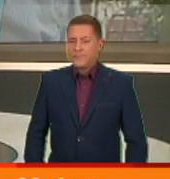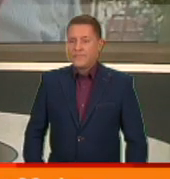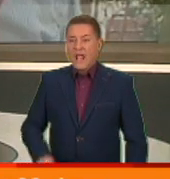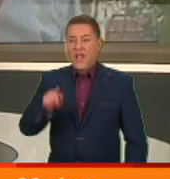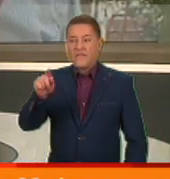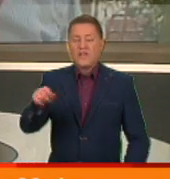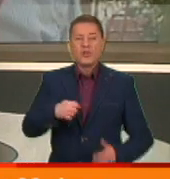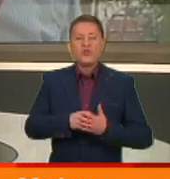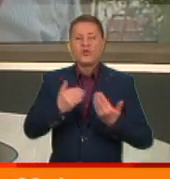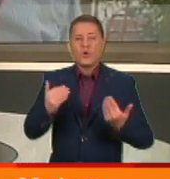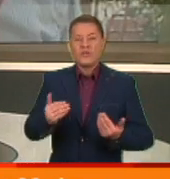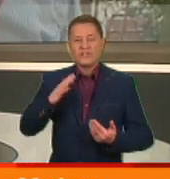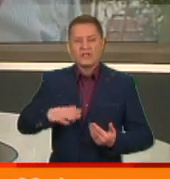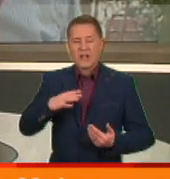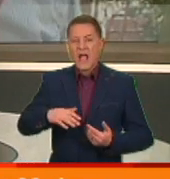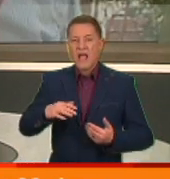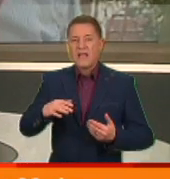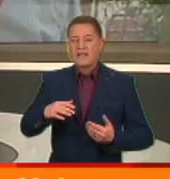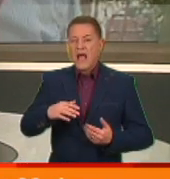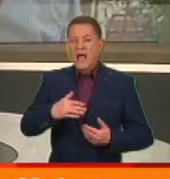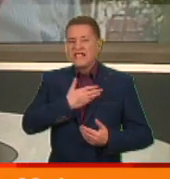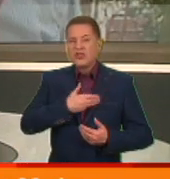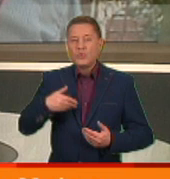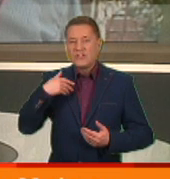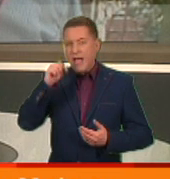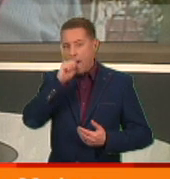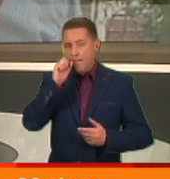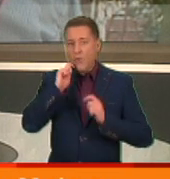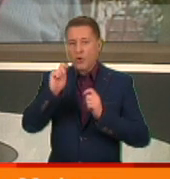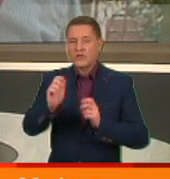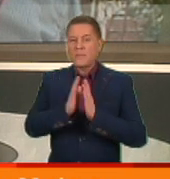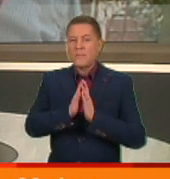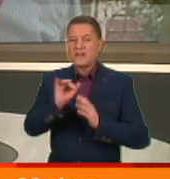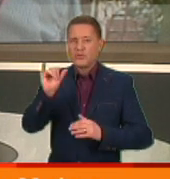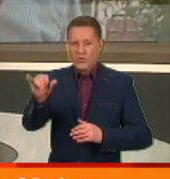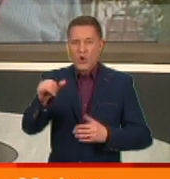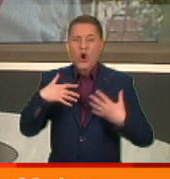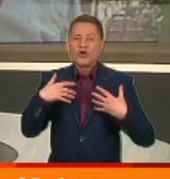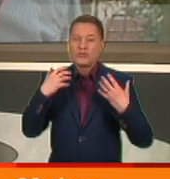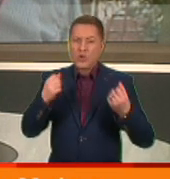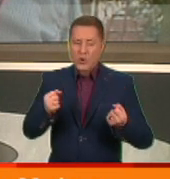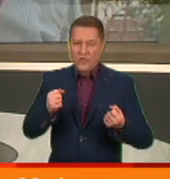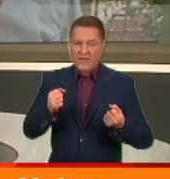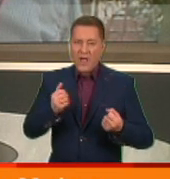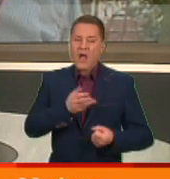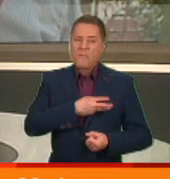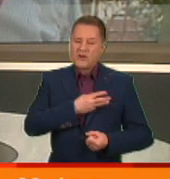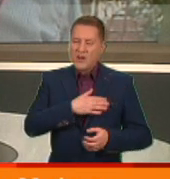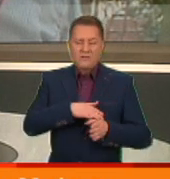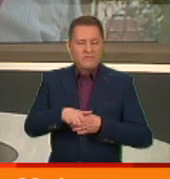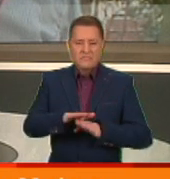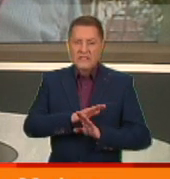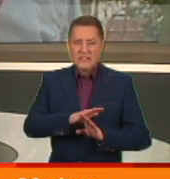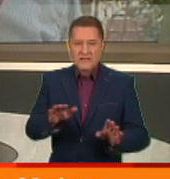Він і досі чекає на дідуся Мороза. Шестирічний Матвійко попросив у нього здоров'я. Оскільки бажання не